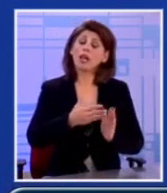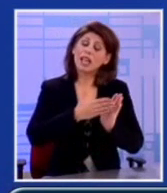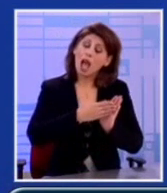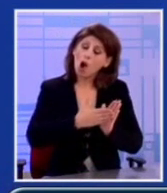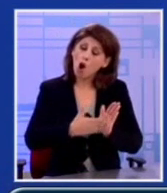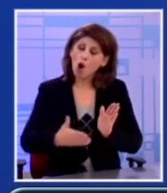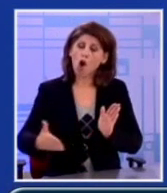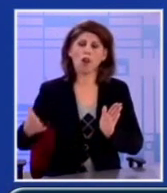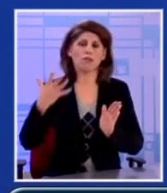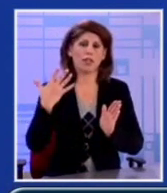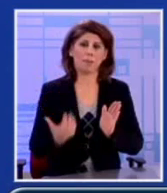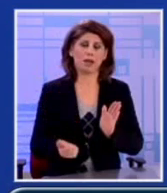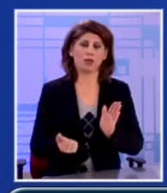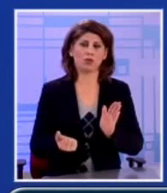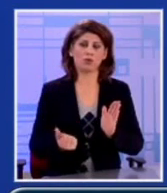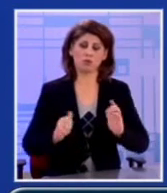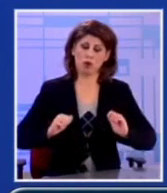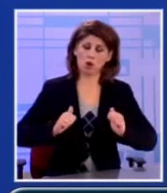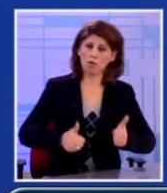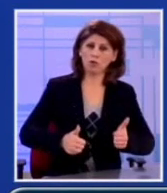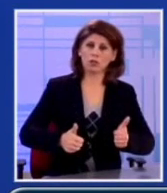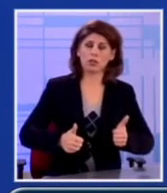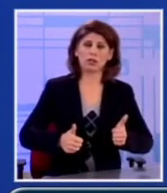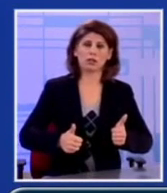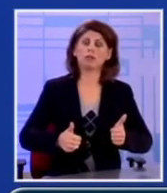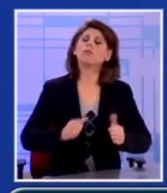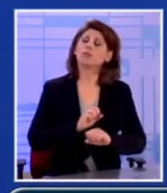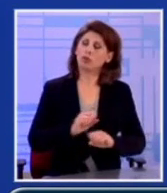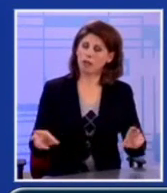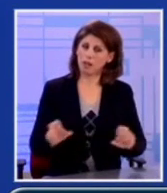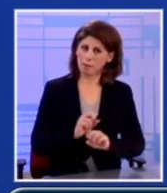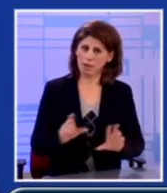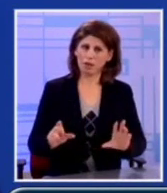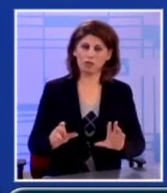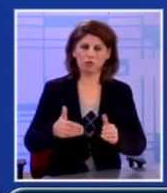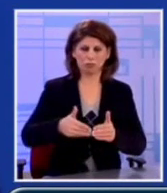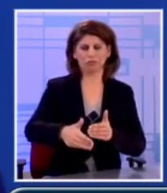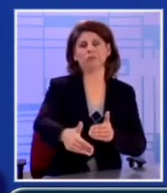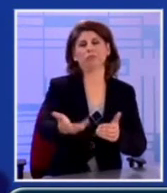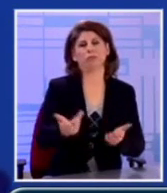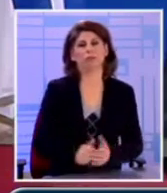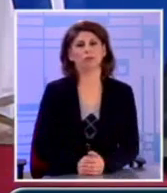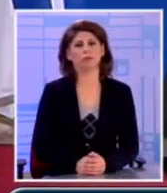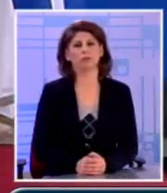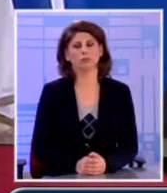αυτά θα υπάρξουν πρωτοβουλίες για τις οποίες θα ενημερωθείτε στον προσήκοντα χρόνο.